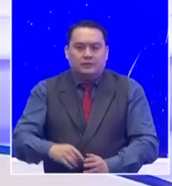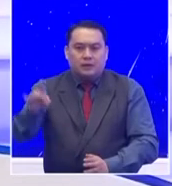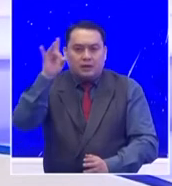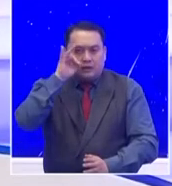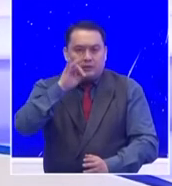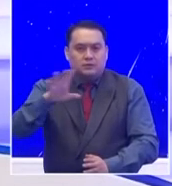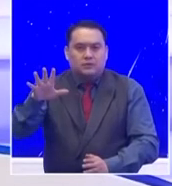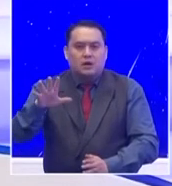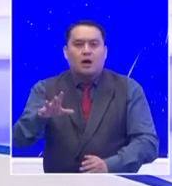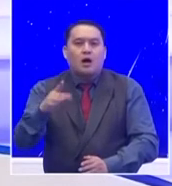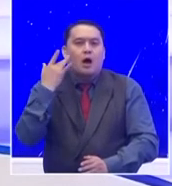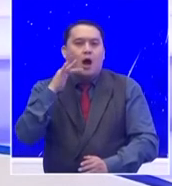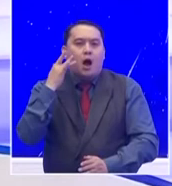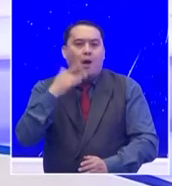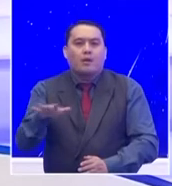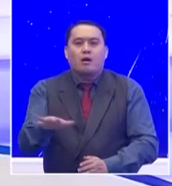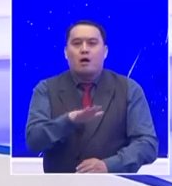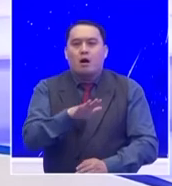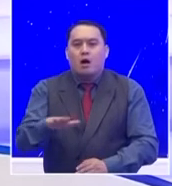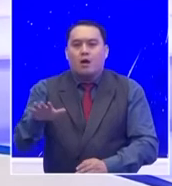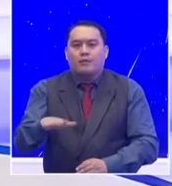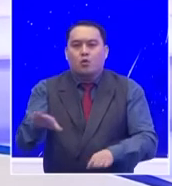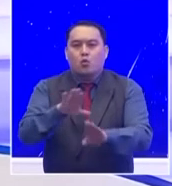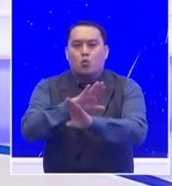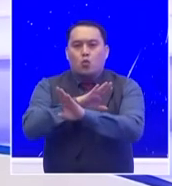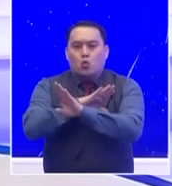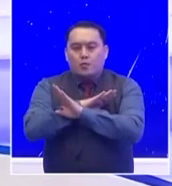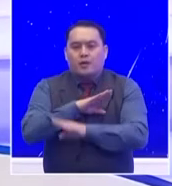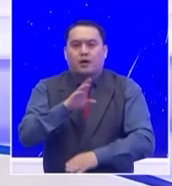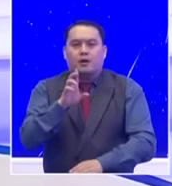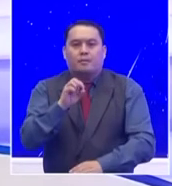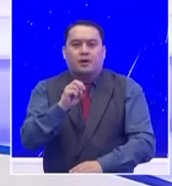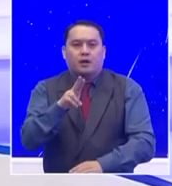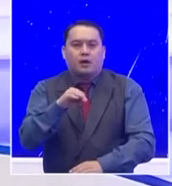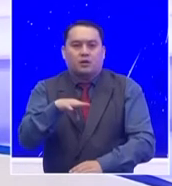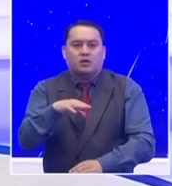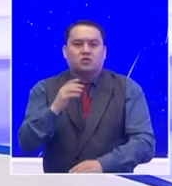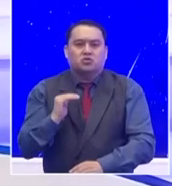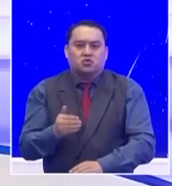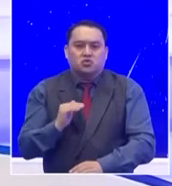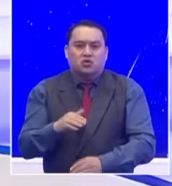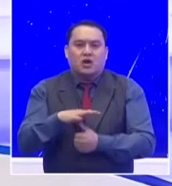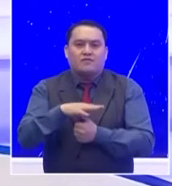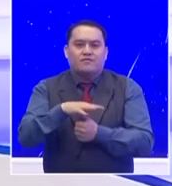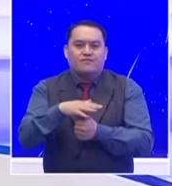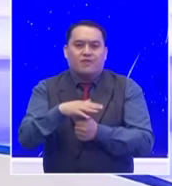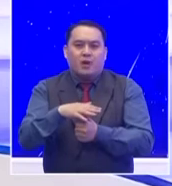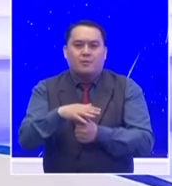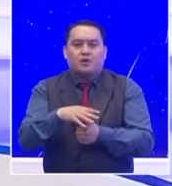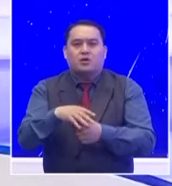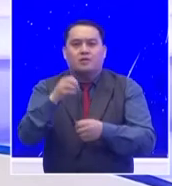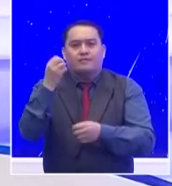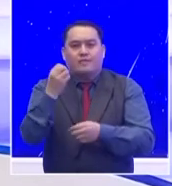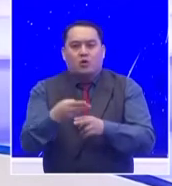Знаменитый американский баскетболист Коби Брайант стал жертвой авиакатастрофы. Частный вертолет разбился неподалеку от Лос-Анджелеса. На